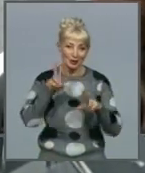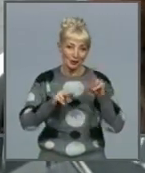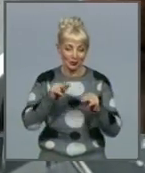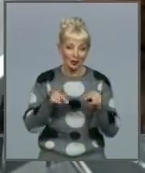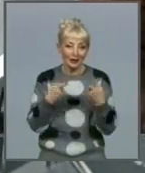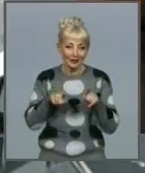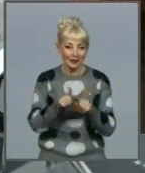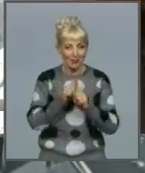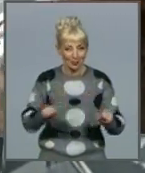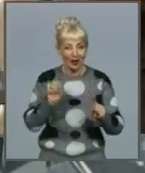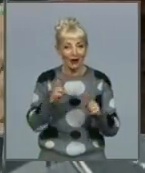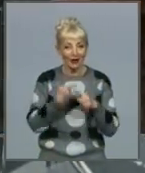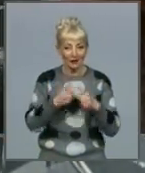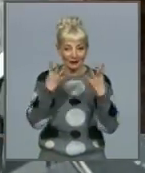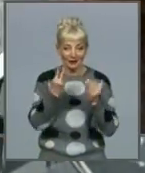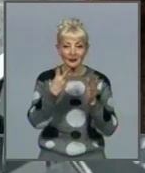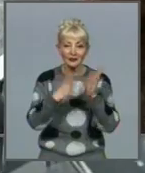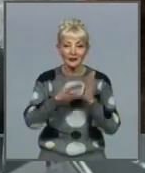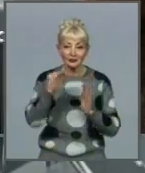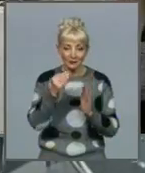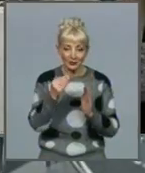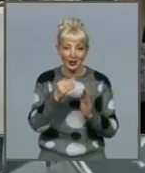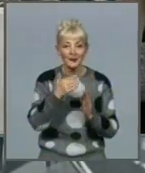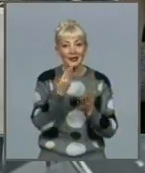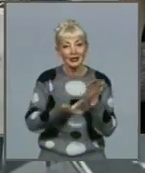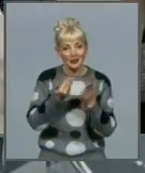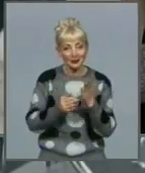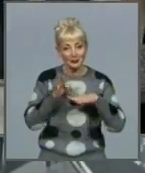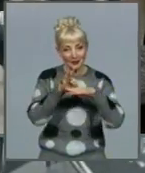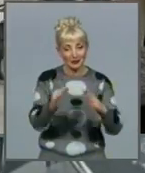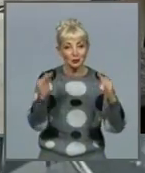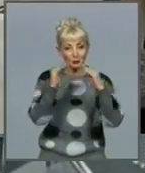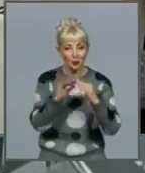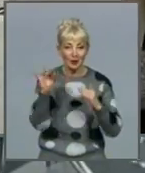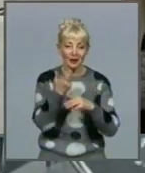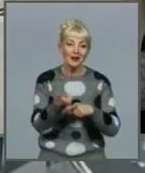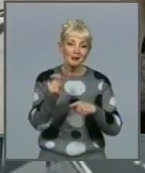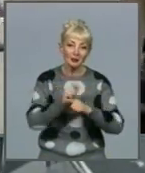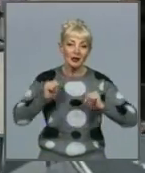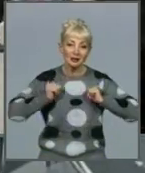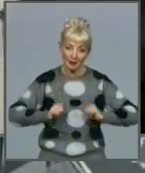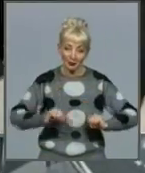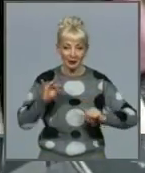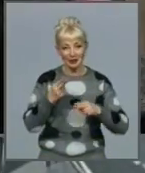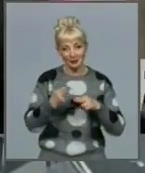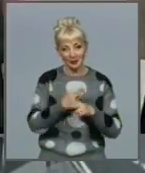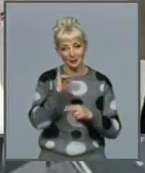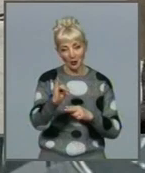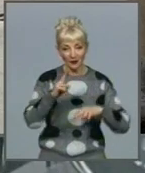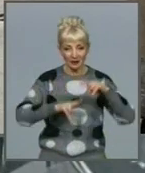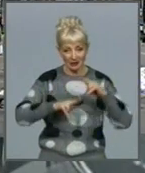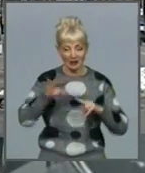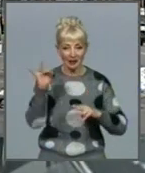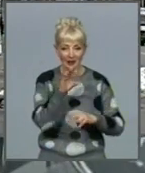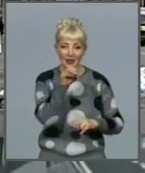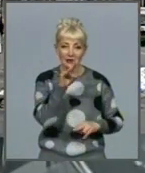Тож 29 лютого здебільшого радять провести вдома та максимально спокійно і без негативу та стресу. А ще більшу частину